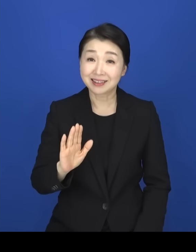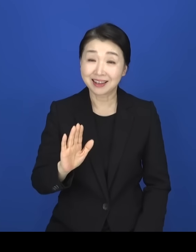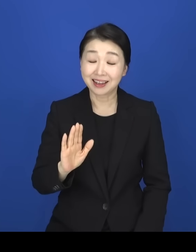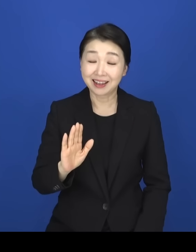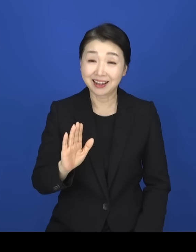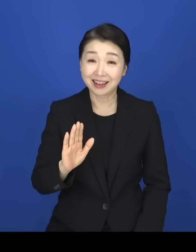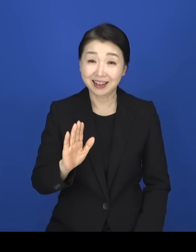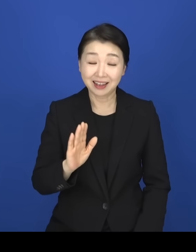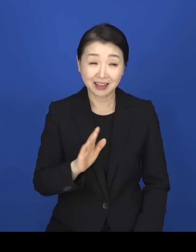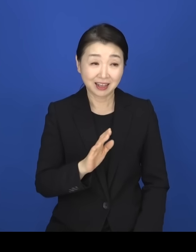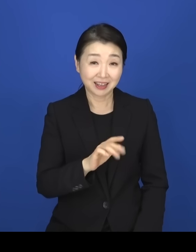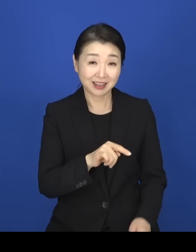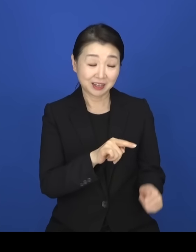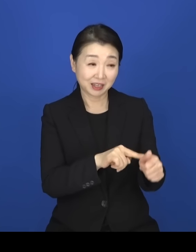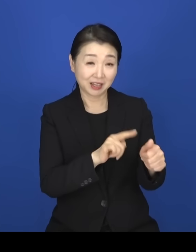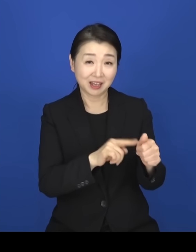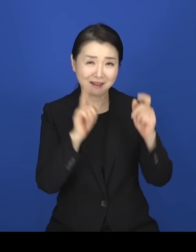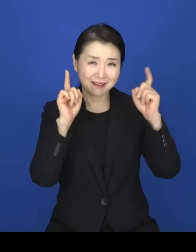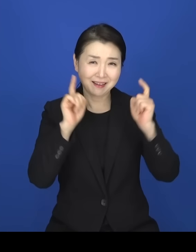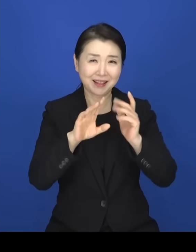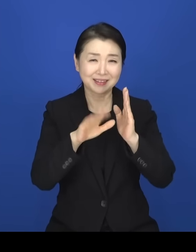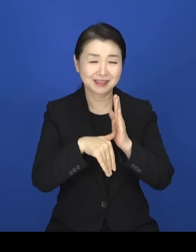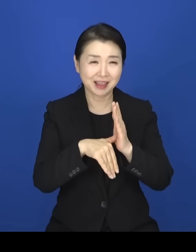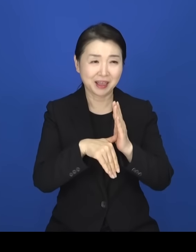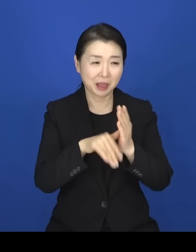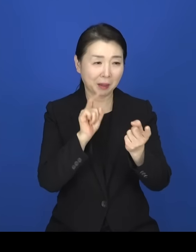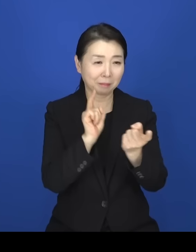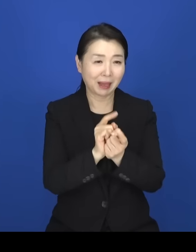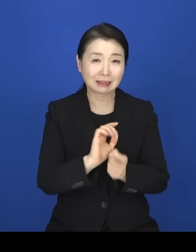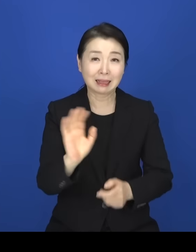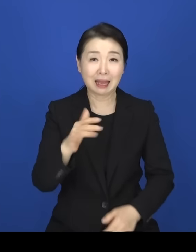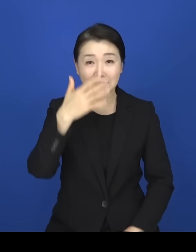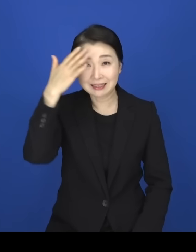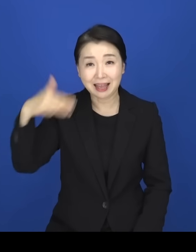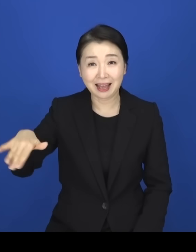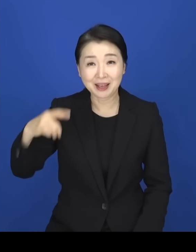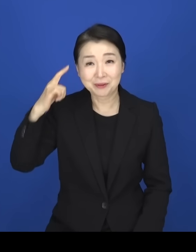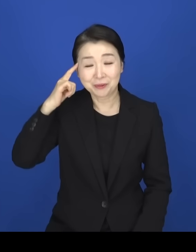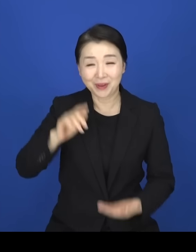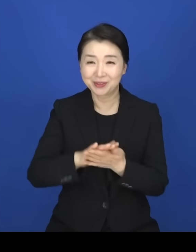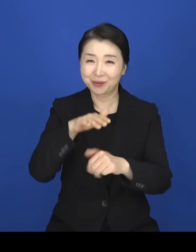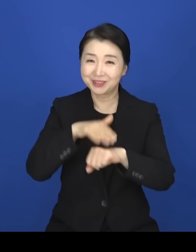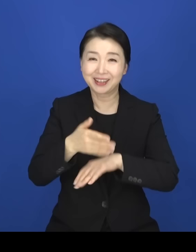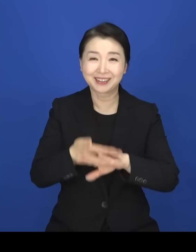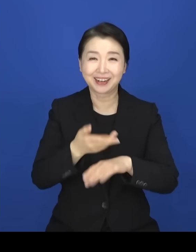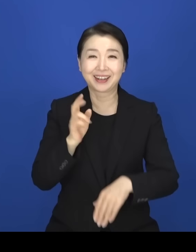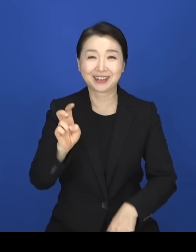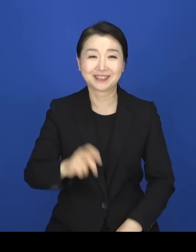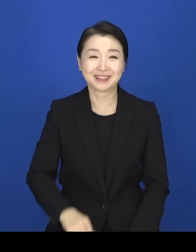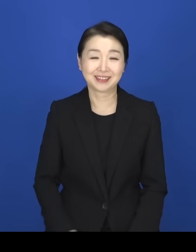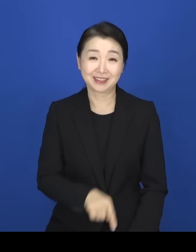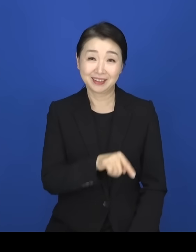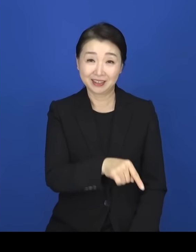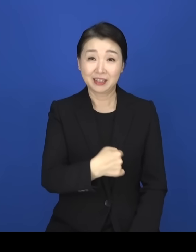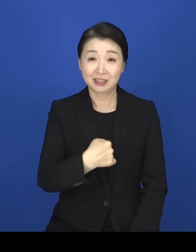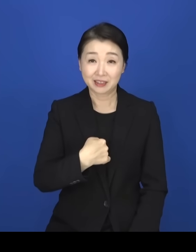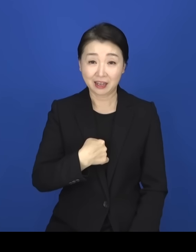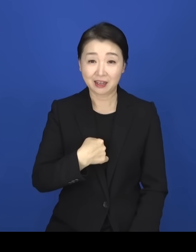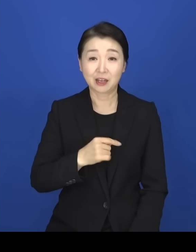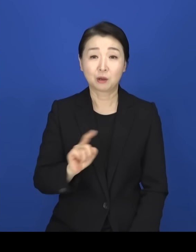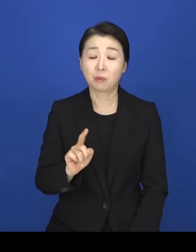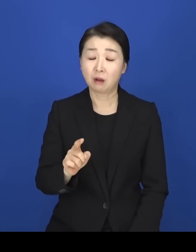다행히 그 허랑방탕 시절에 만나진 않았어요. 약간 노는 물이 다를 것 같아서 약간 근데 이제 길이랑